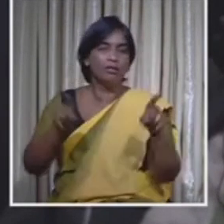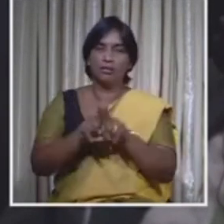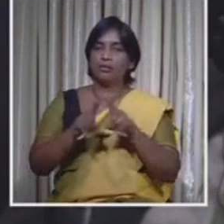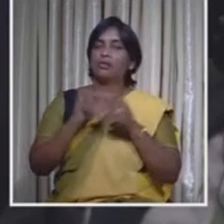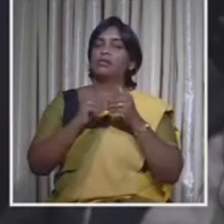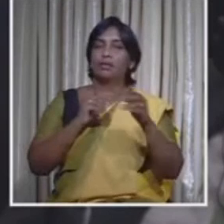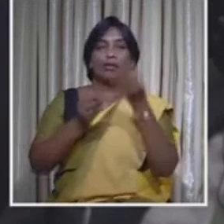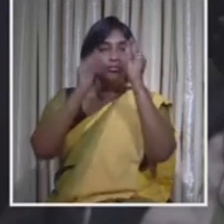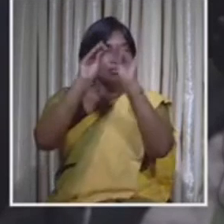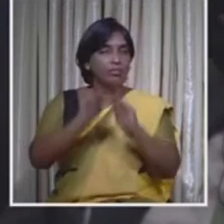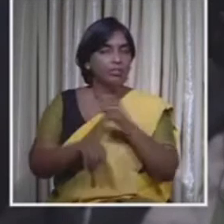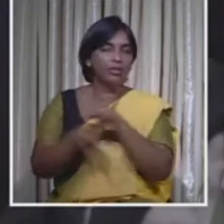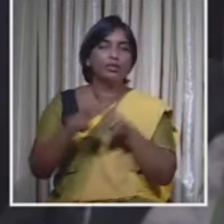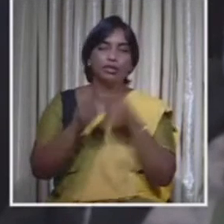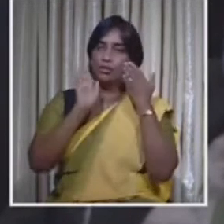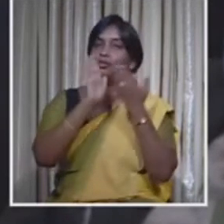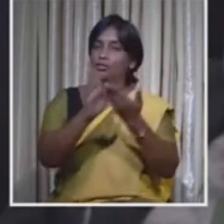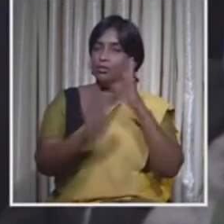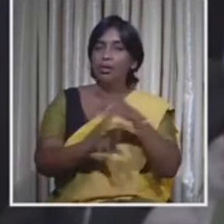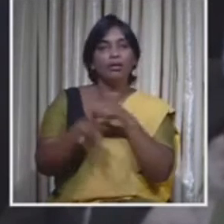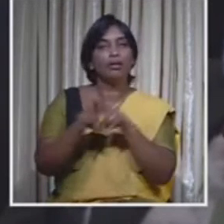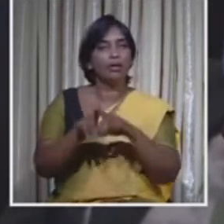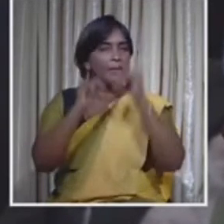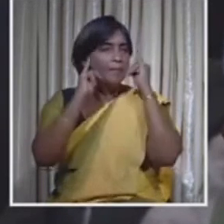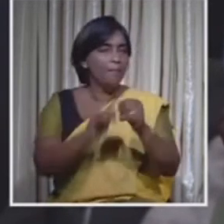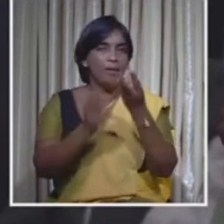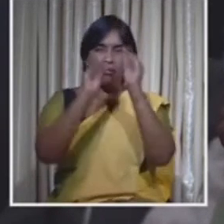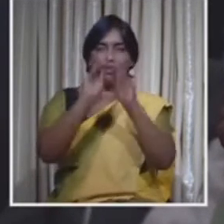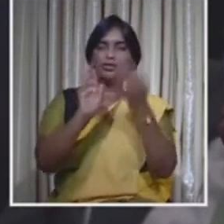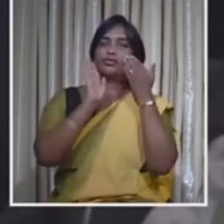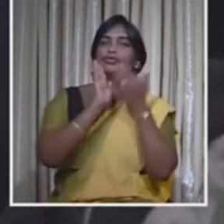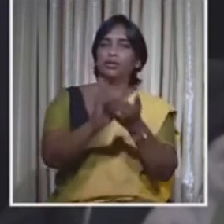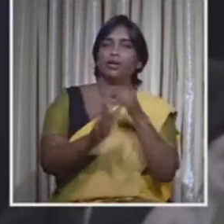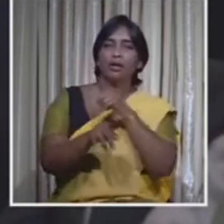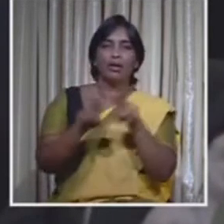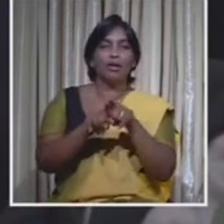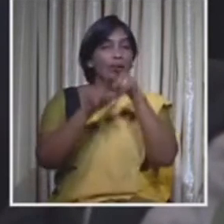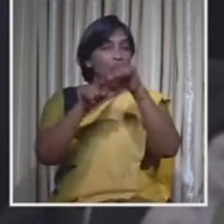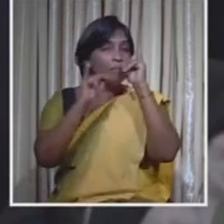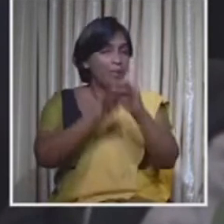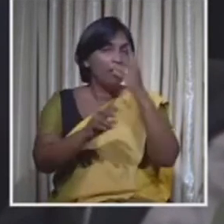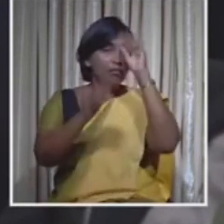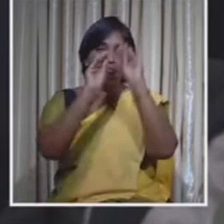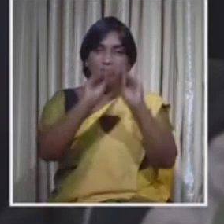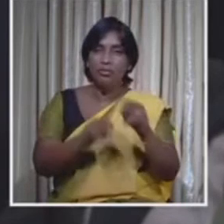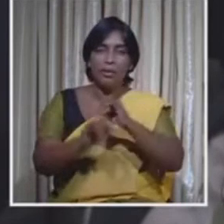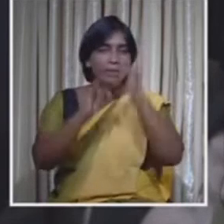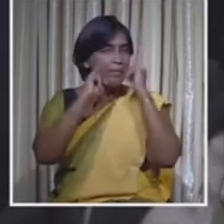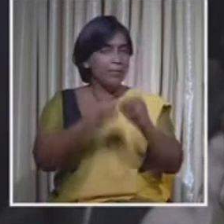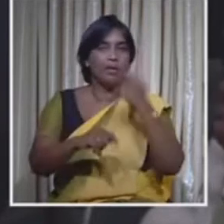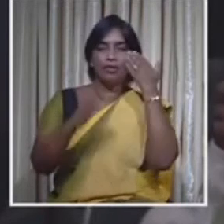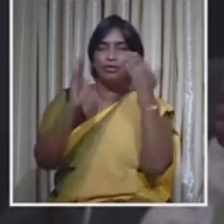යන අයවැයක් තමයි මේ ඉදිරිපත් කරලා තියෙන්නේ දූෂිත අයවැයක් ඉදිරිපත් කරලා තියෙන්නේ ඒ දූෂිත අයවැයේ දූෂිත